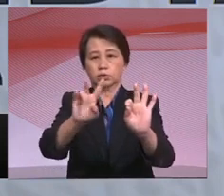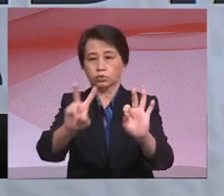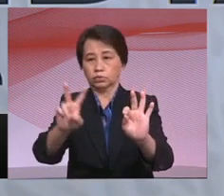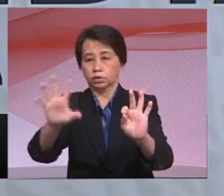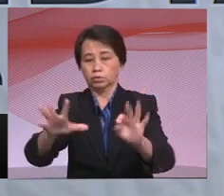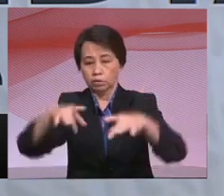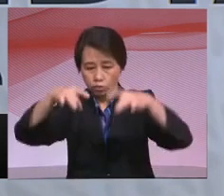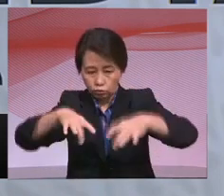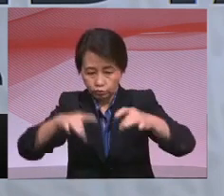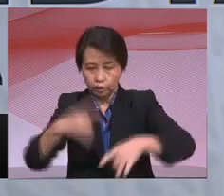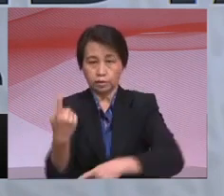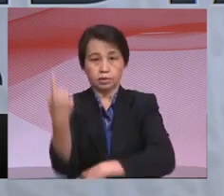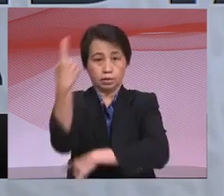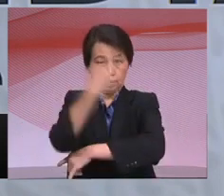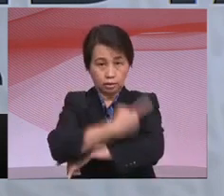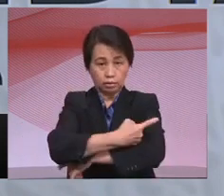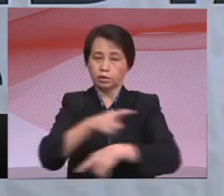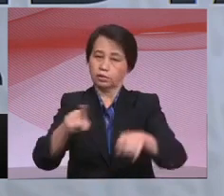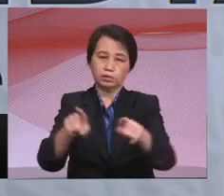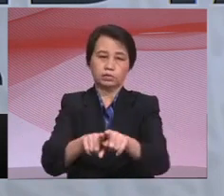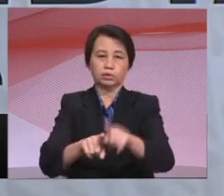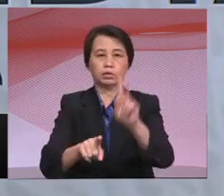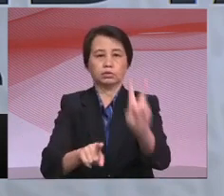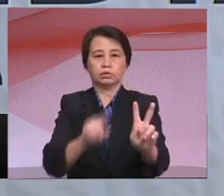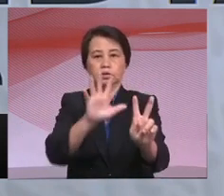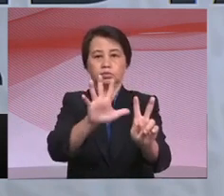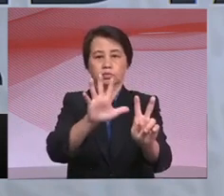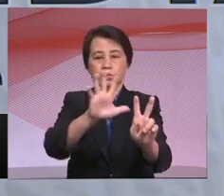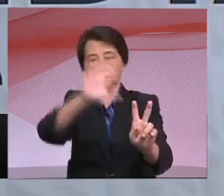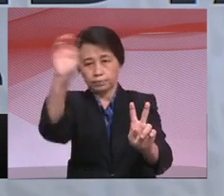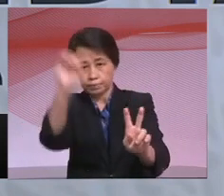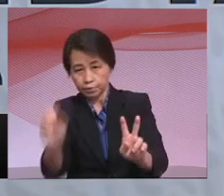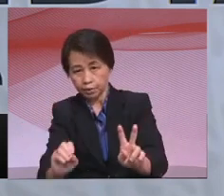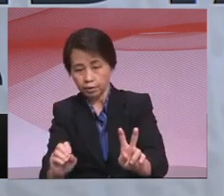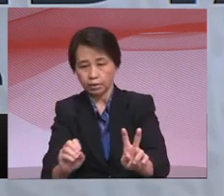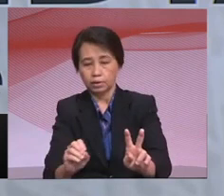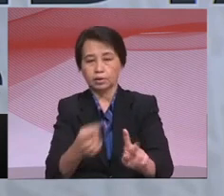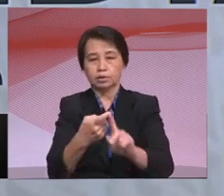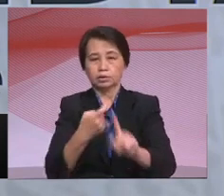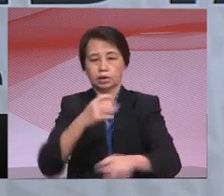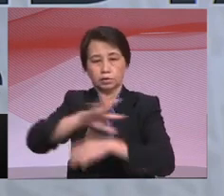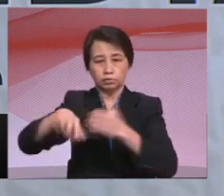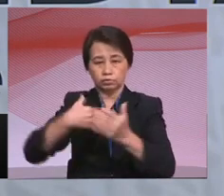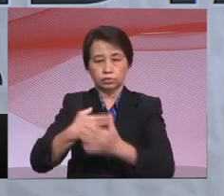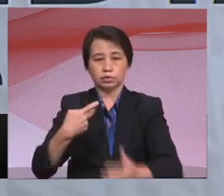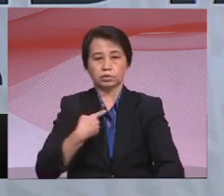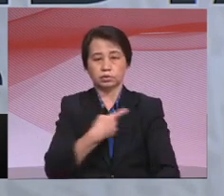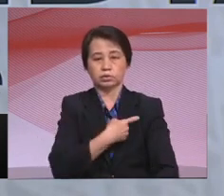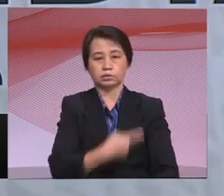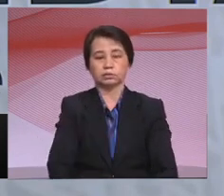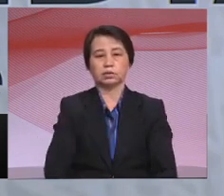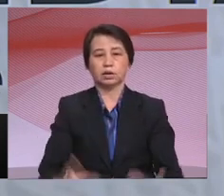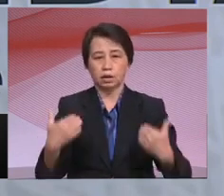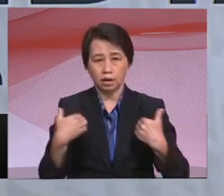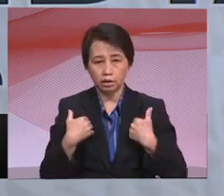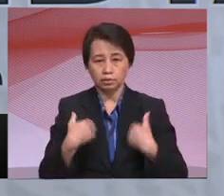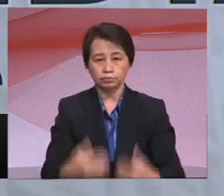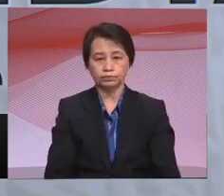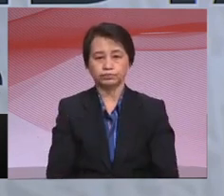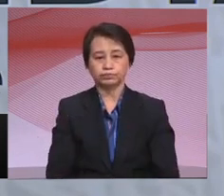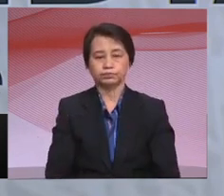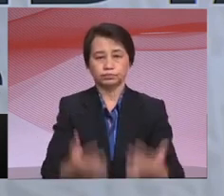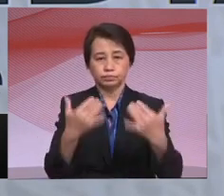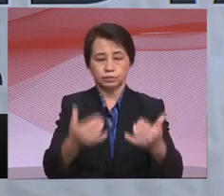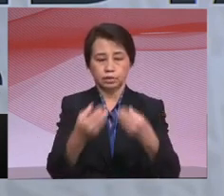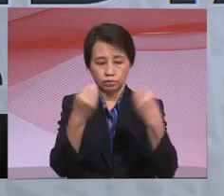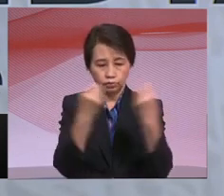9,825 ujian seharian bersamaan dengan 25% daripada kapasiti yang kita ada. Seterusnya, laporan